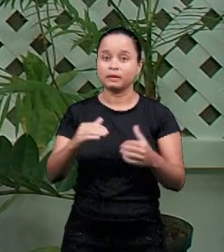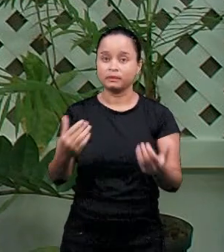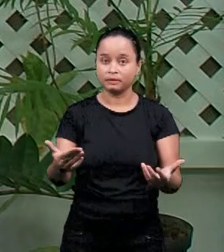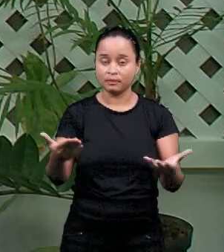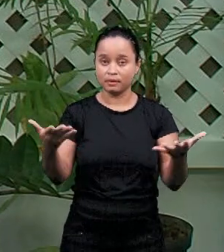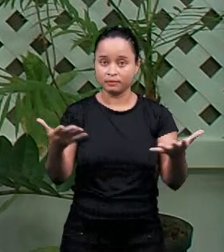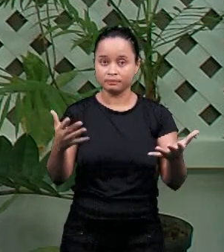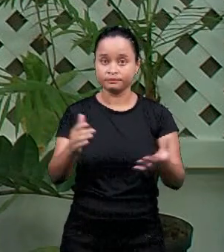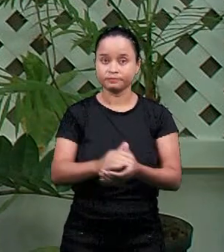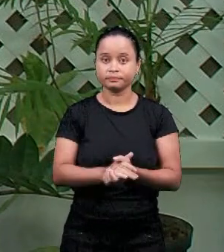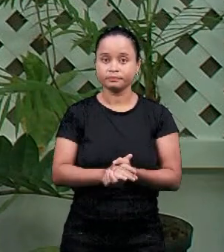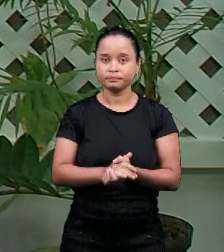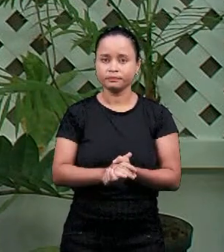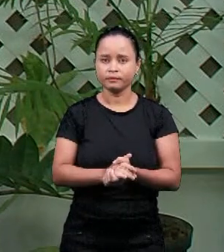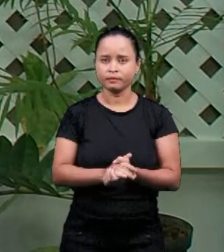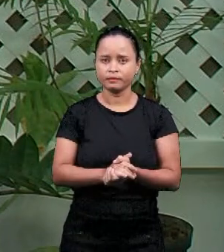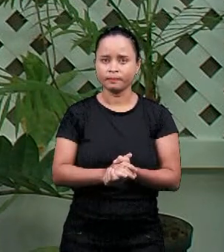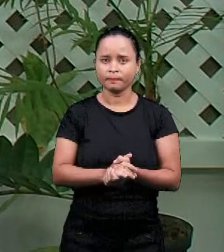on peut dire,